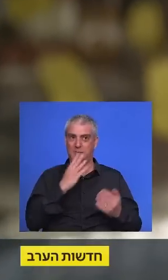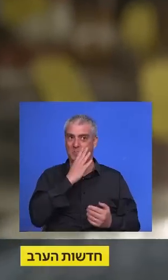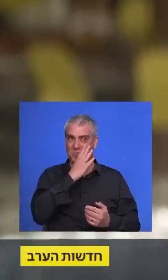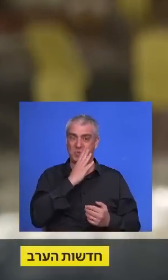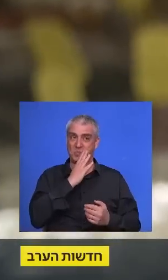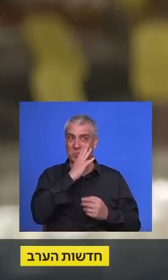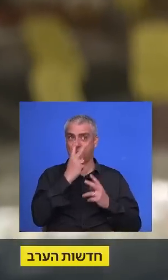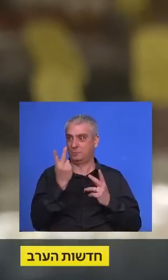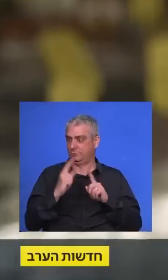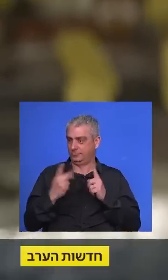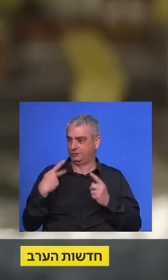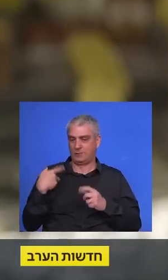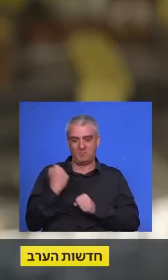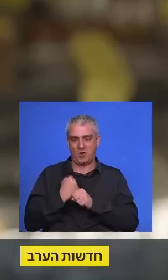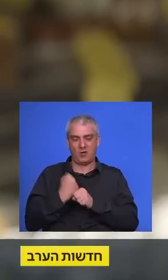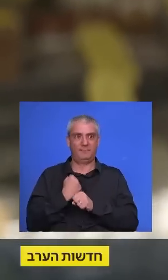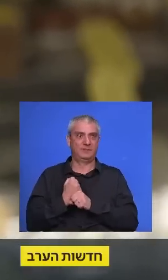שני אנשים שעובדים,